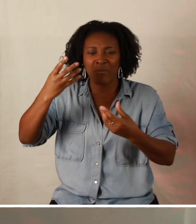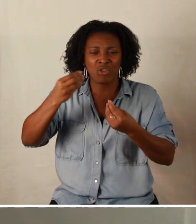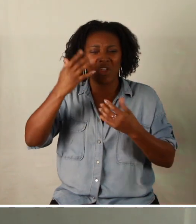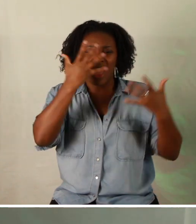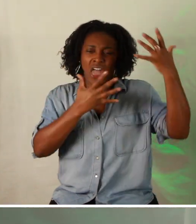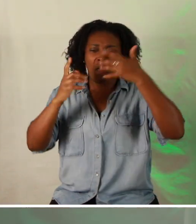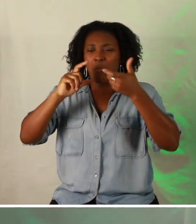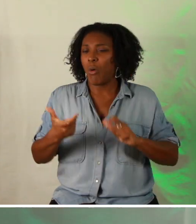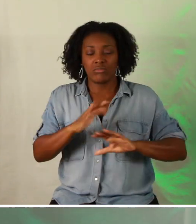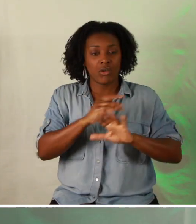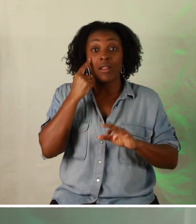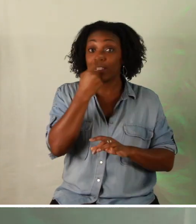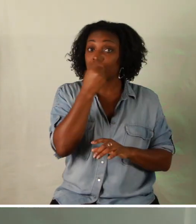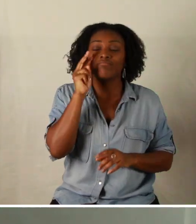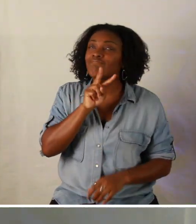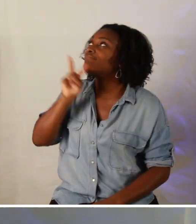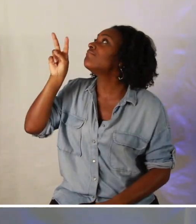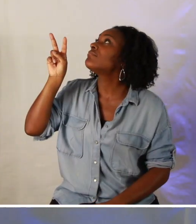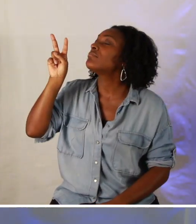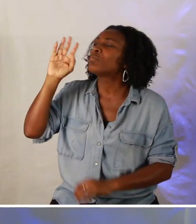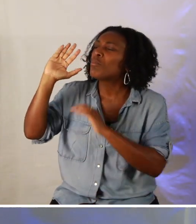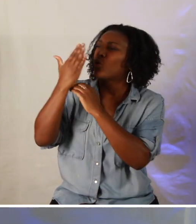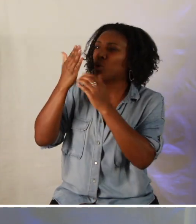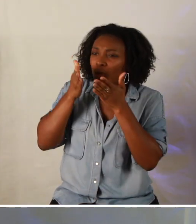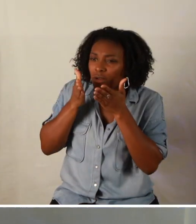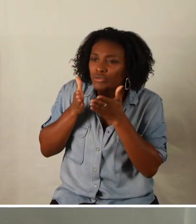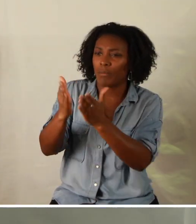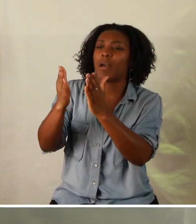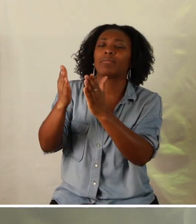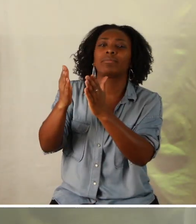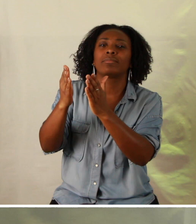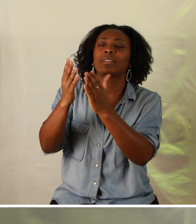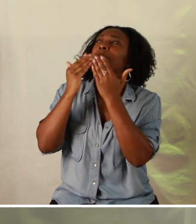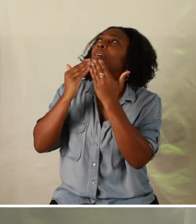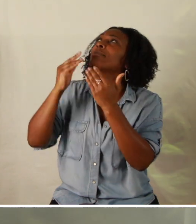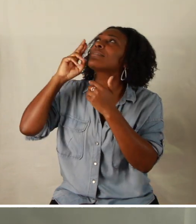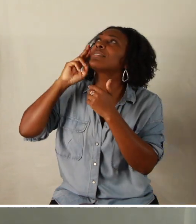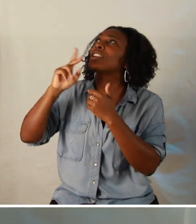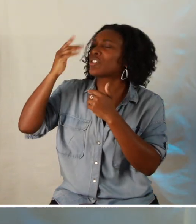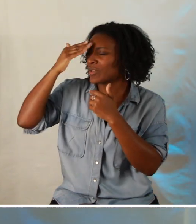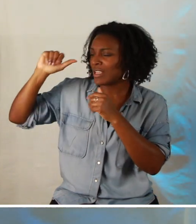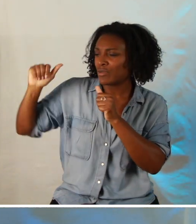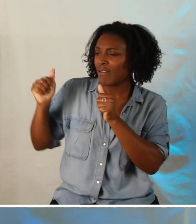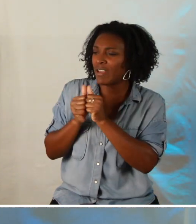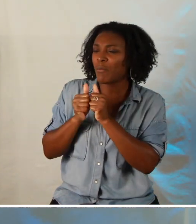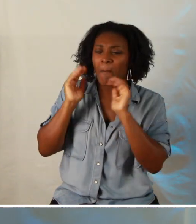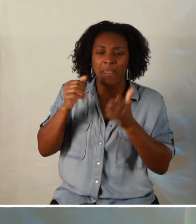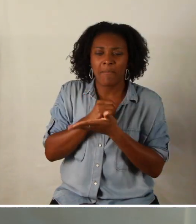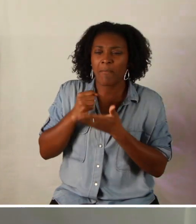détruire, Seigneur, mes yeux sont sur toi. Montre-moi la direction, Seigneur. Merci, Seigneur, parce que tu es avec moi dans l'épreuve.